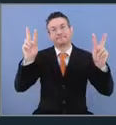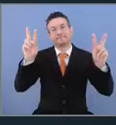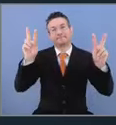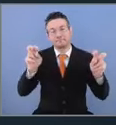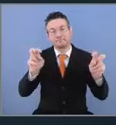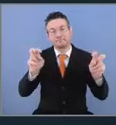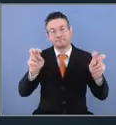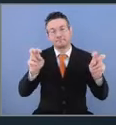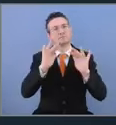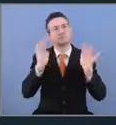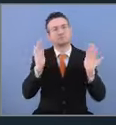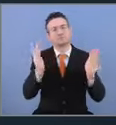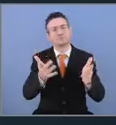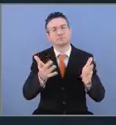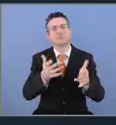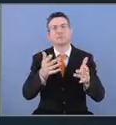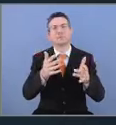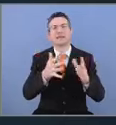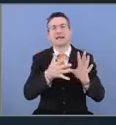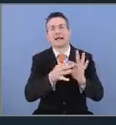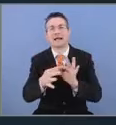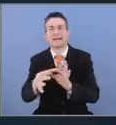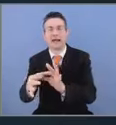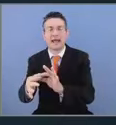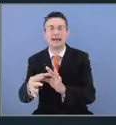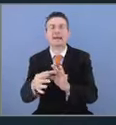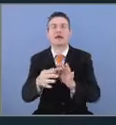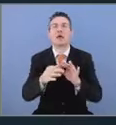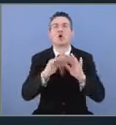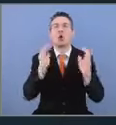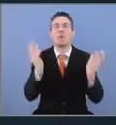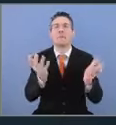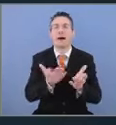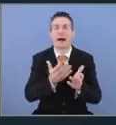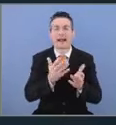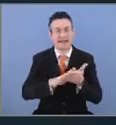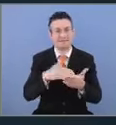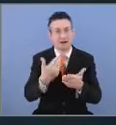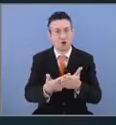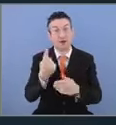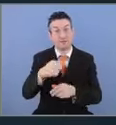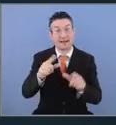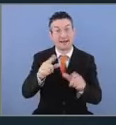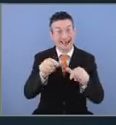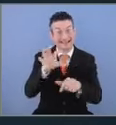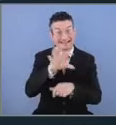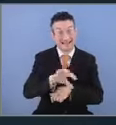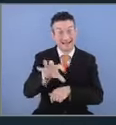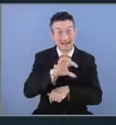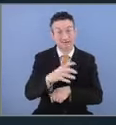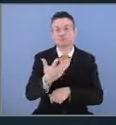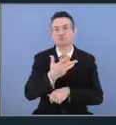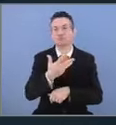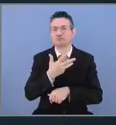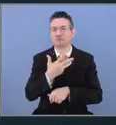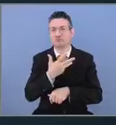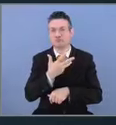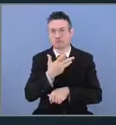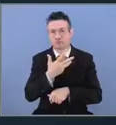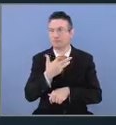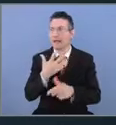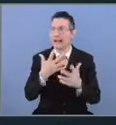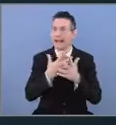catene globali del valore, che nel caso dell'agroalimentare laziale, vedendo alcune grandi imprese diciamo collocate su